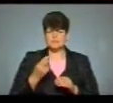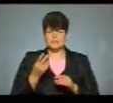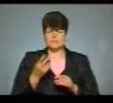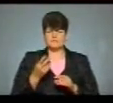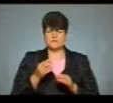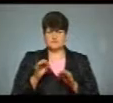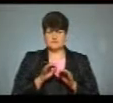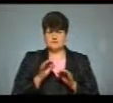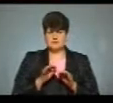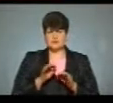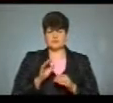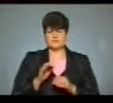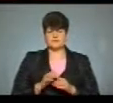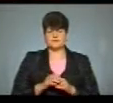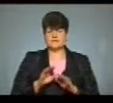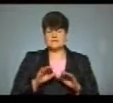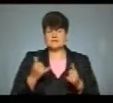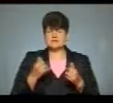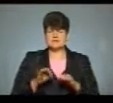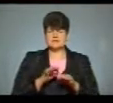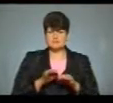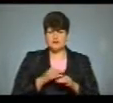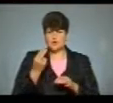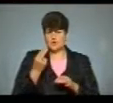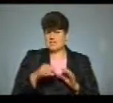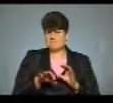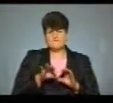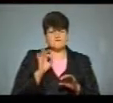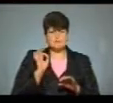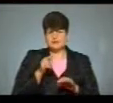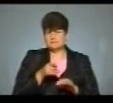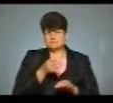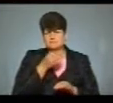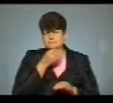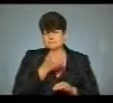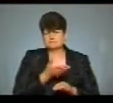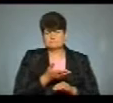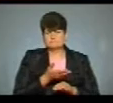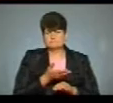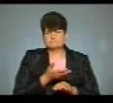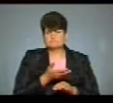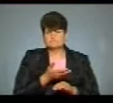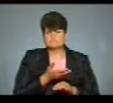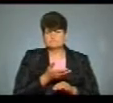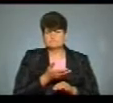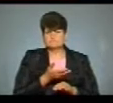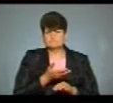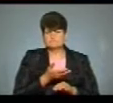вишивки Вікторія Кривоніс. Дітки зараз вишивають кольори, вони вибрали, які їм за бажанням сподобалися,